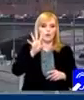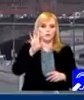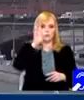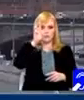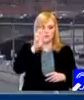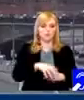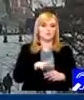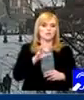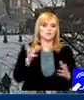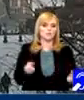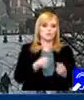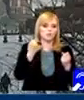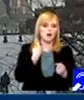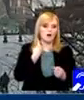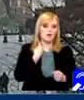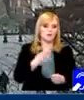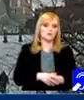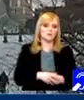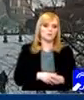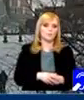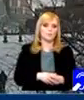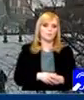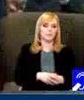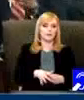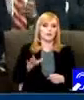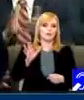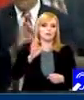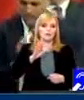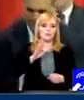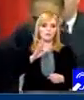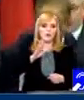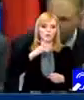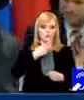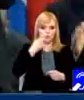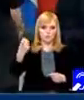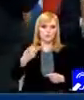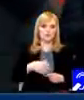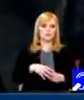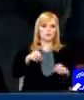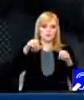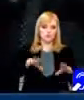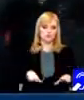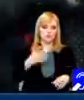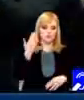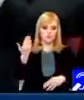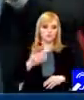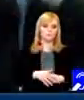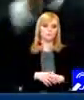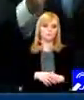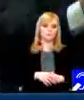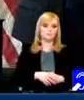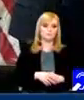în susținerea Marii Britanii, după care a fost și Consiliul European s-a pronunțat deci, în acest